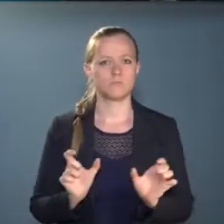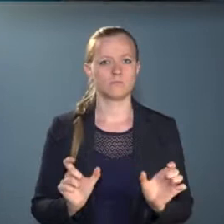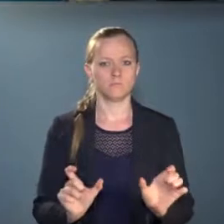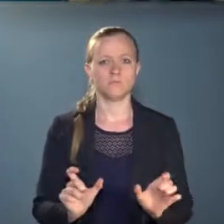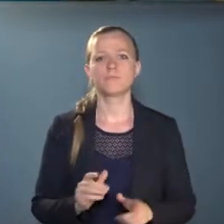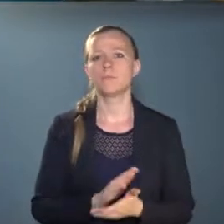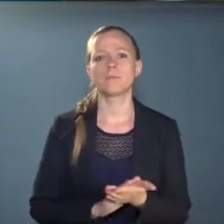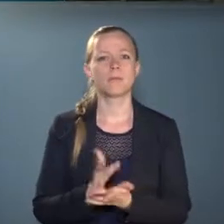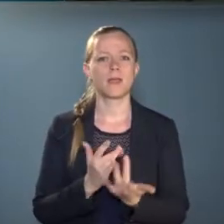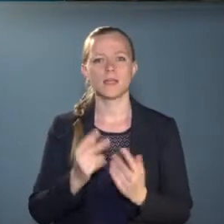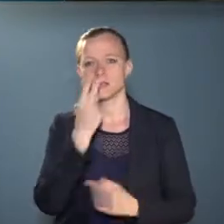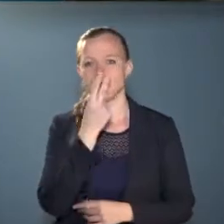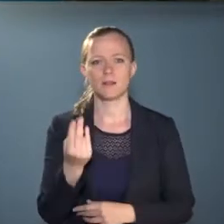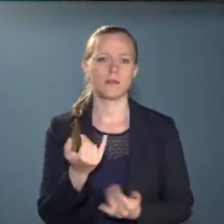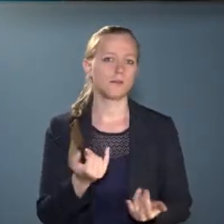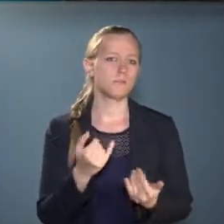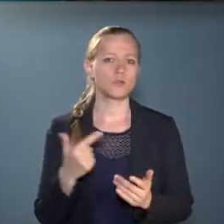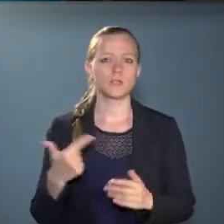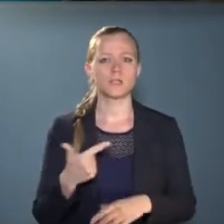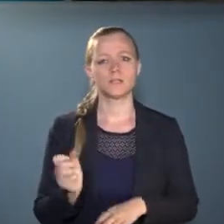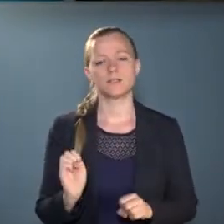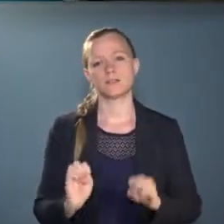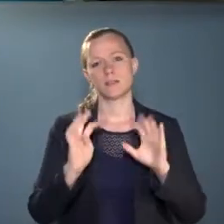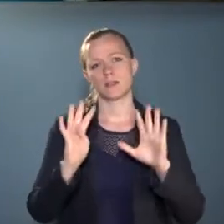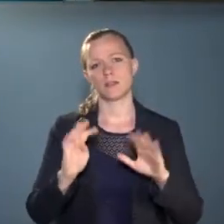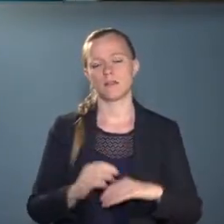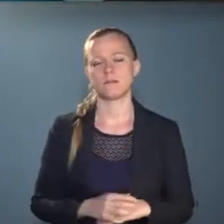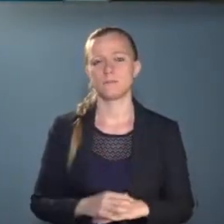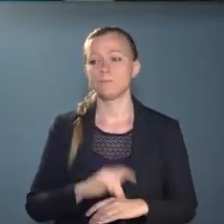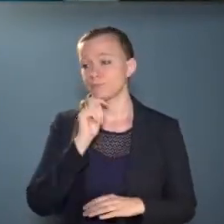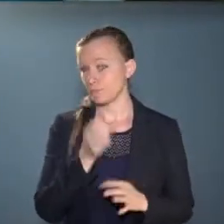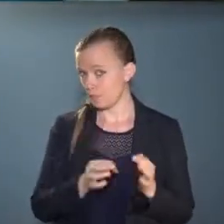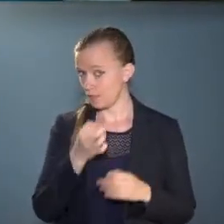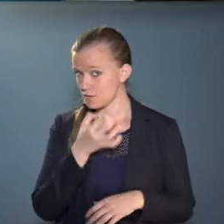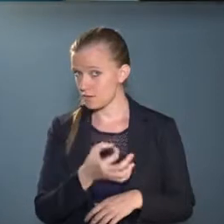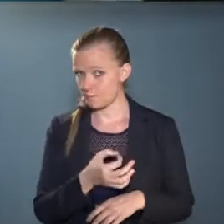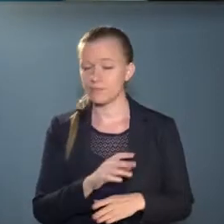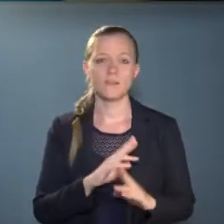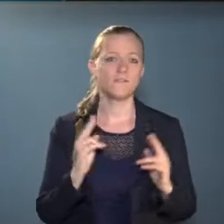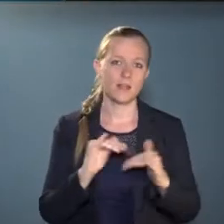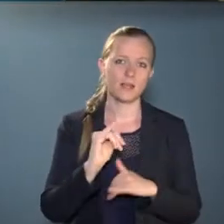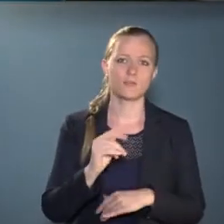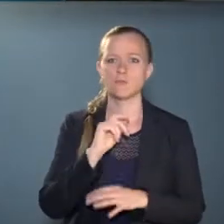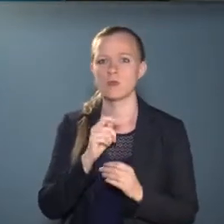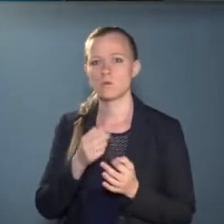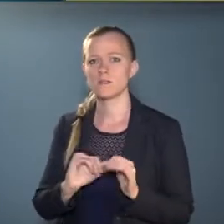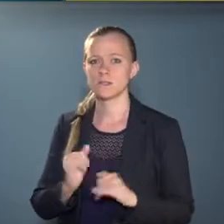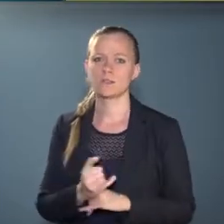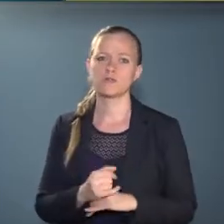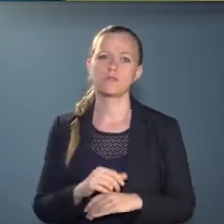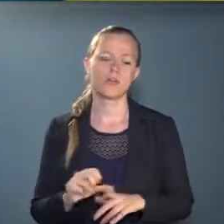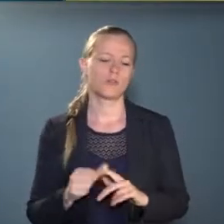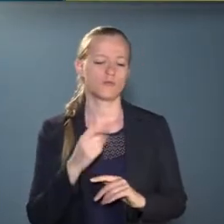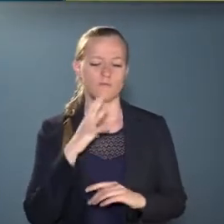milyen helyzetet lát most 2019-ben? Magyarországon? A világban és Magyarországon. Maradjunk